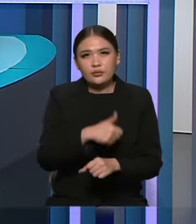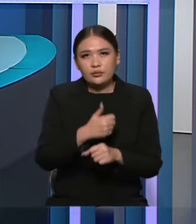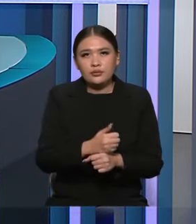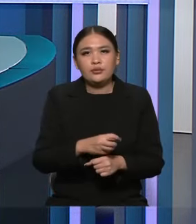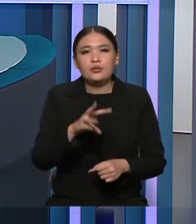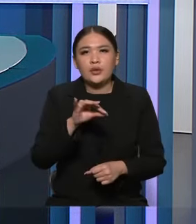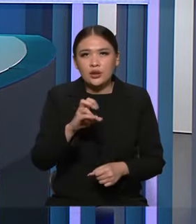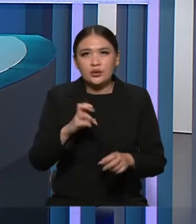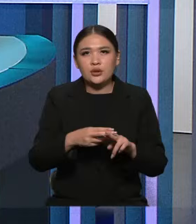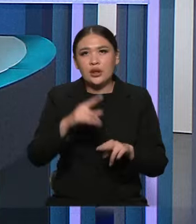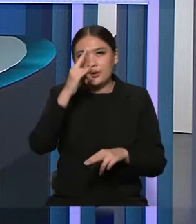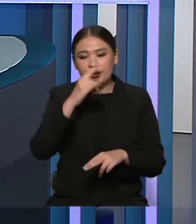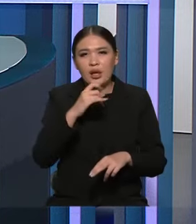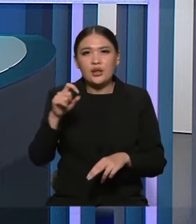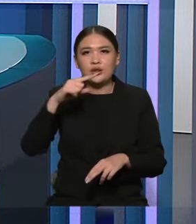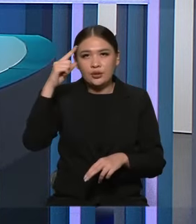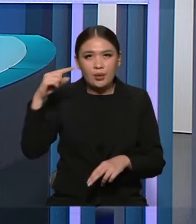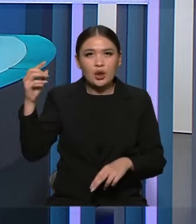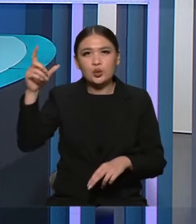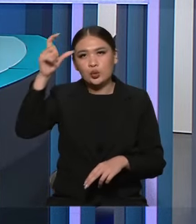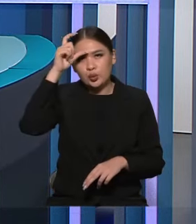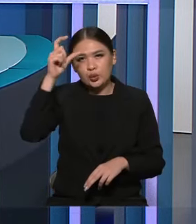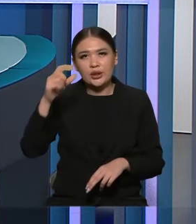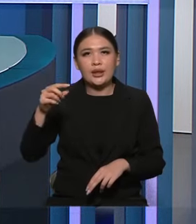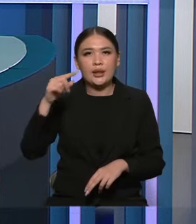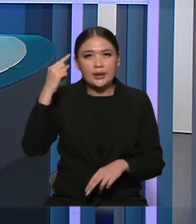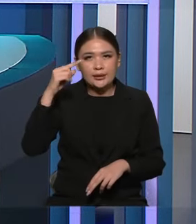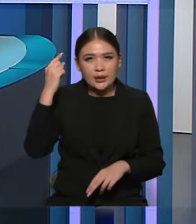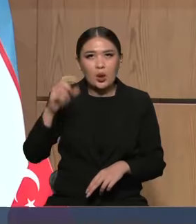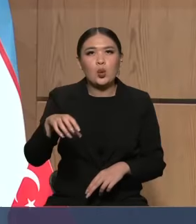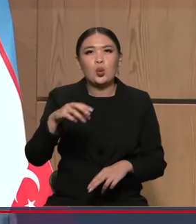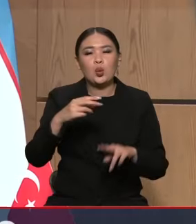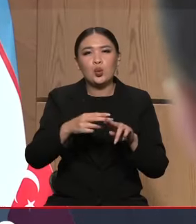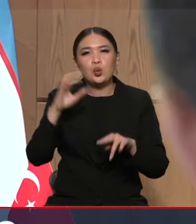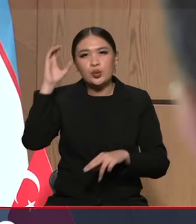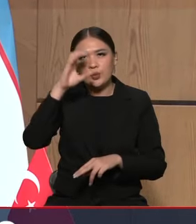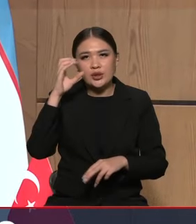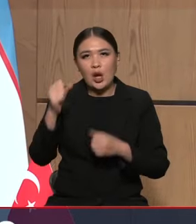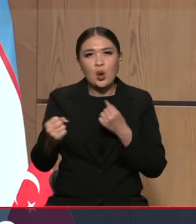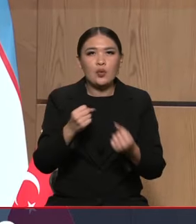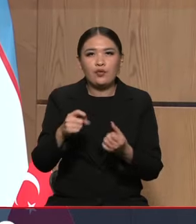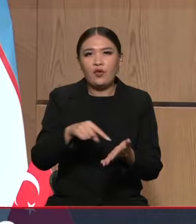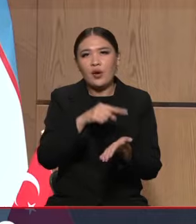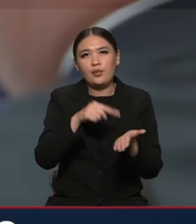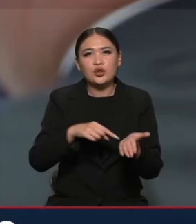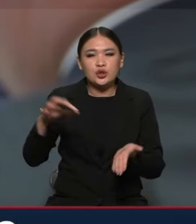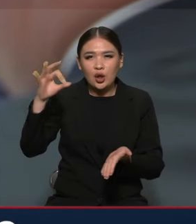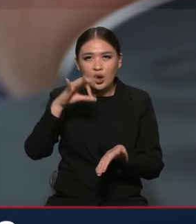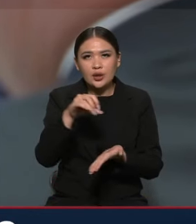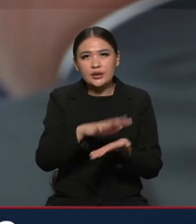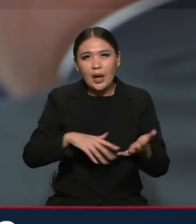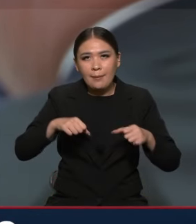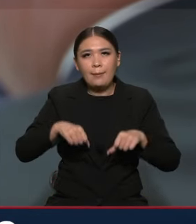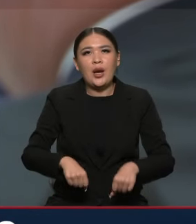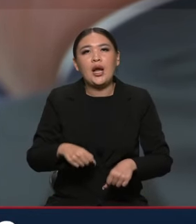Главы Минюстов Казахстана, Азербайджана, Турции, Кыргызстана и Узбекистана обсудили вопросы укрепления правового взаимодействия и